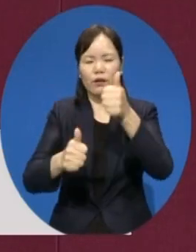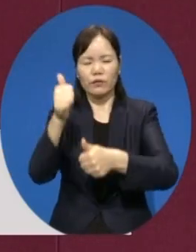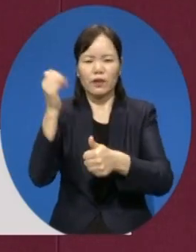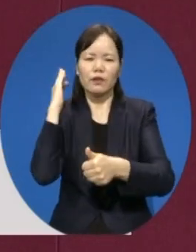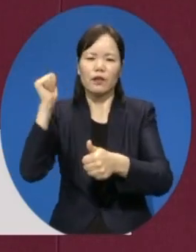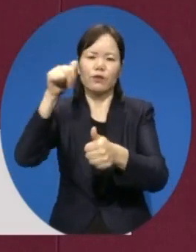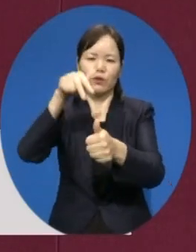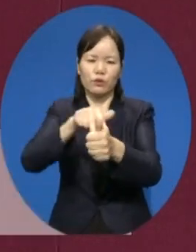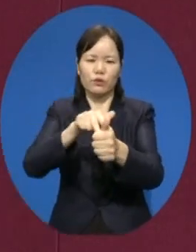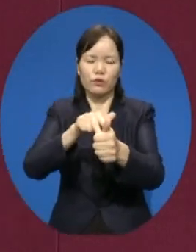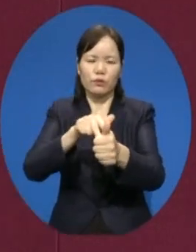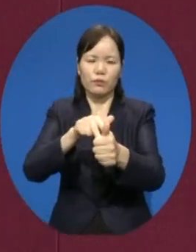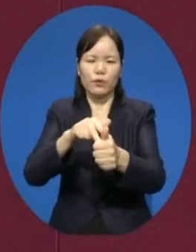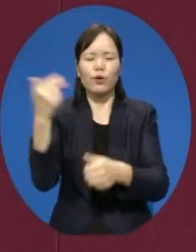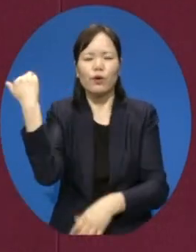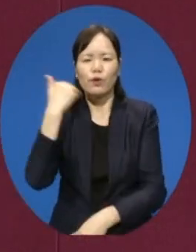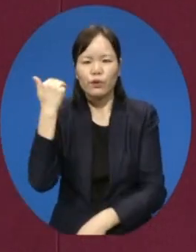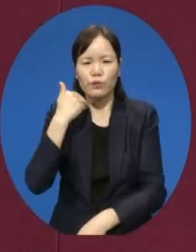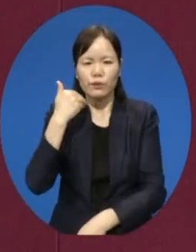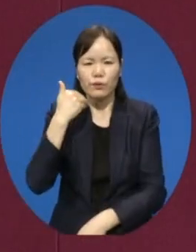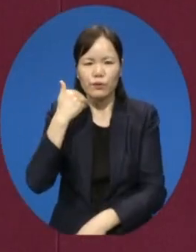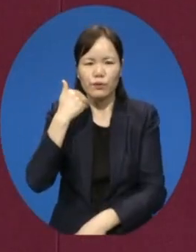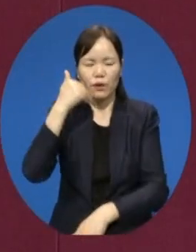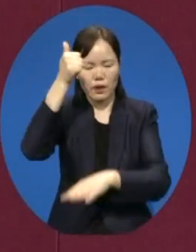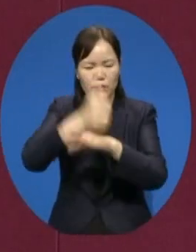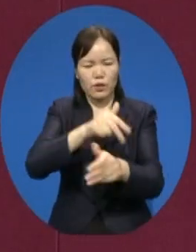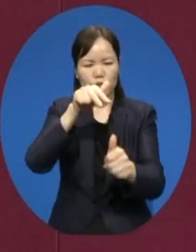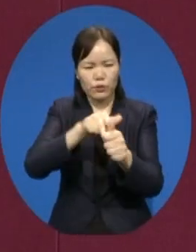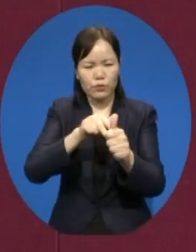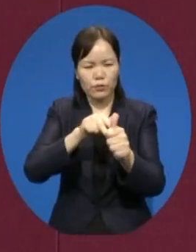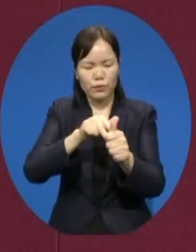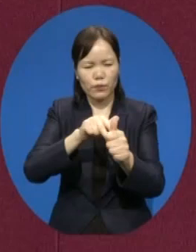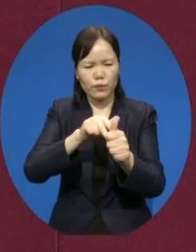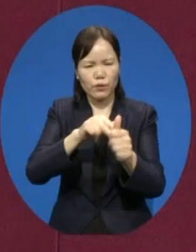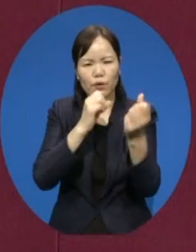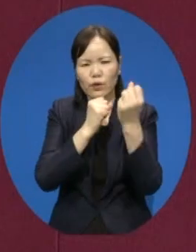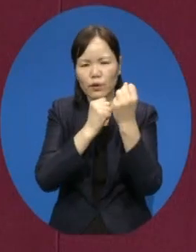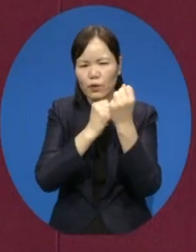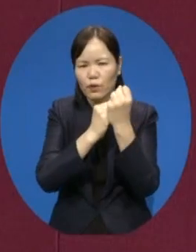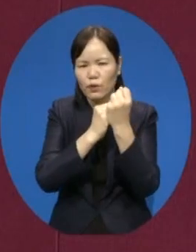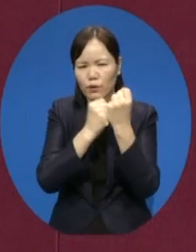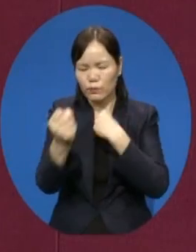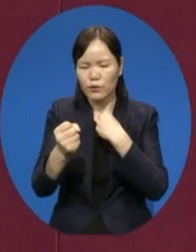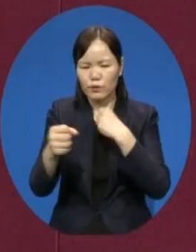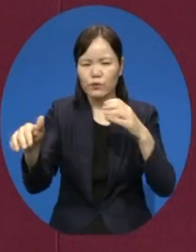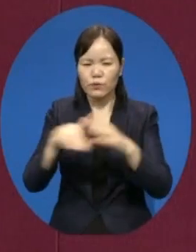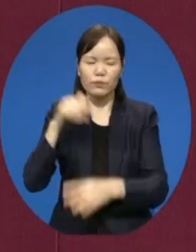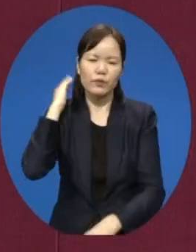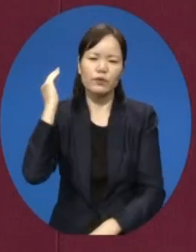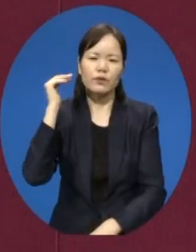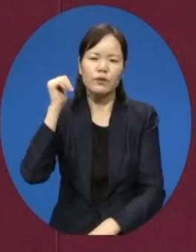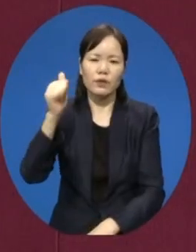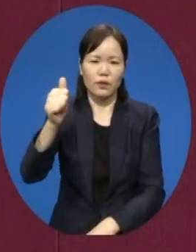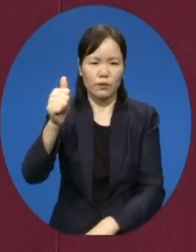후보 누가 최종 후보가 된들 결국 문재인 정권 시즌2 아닙니까?